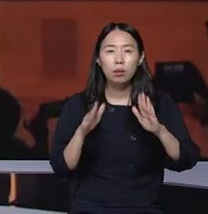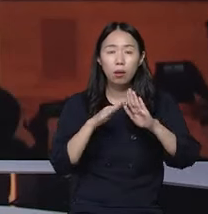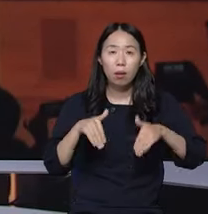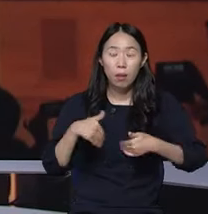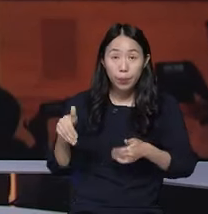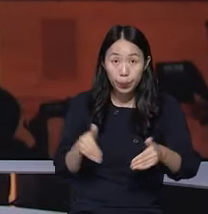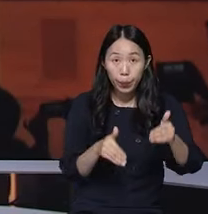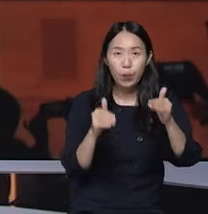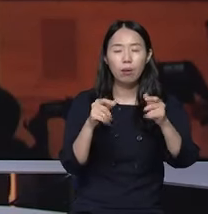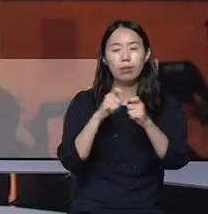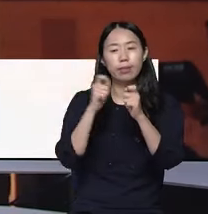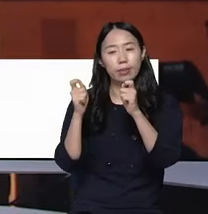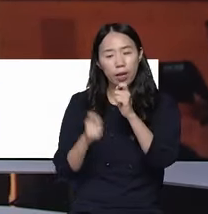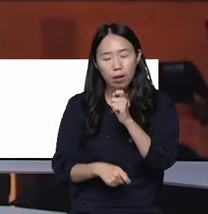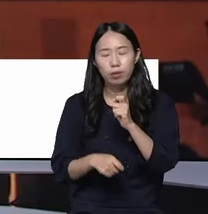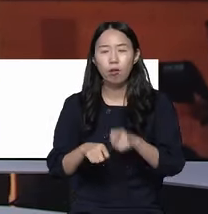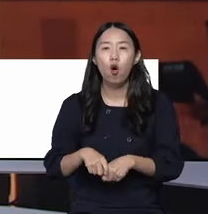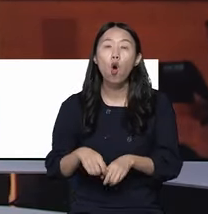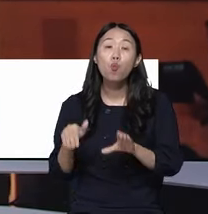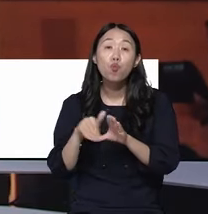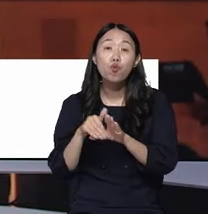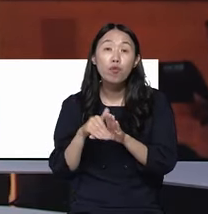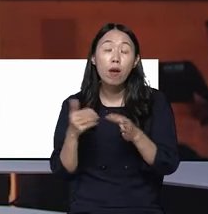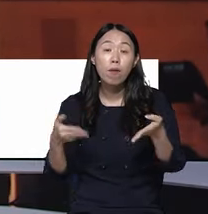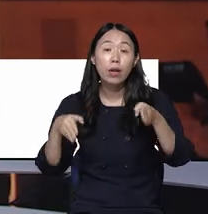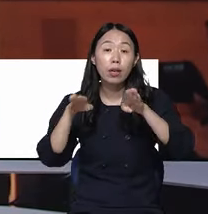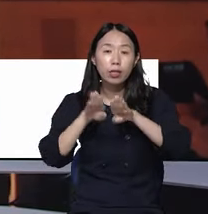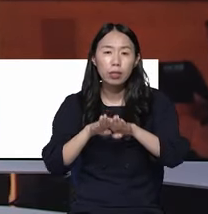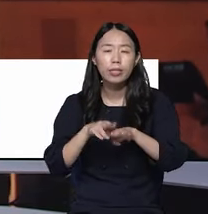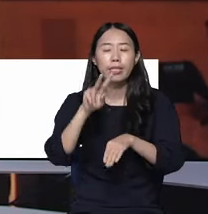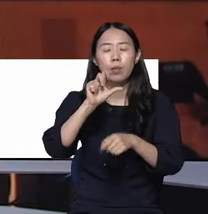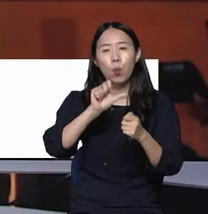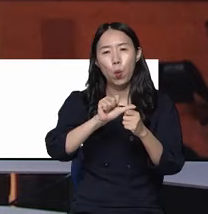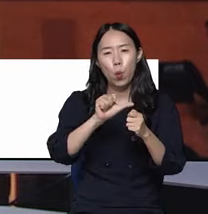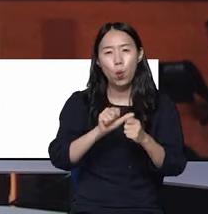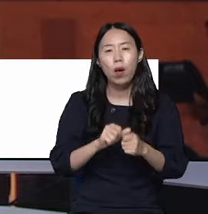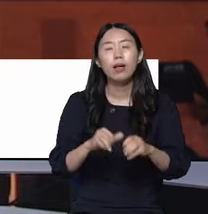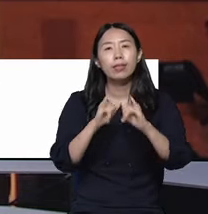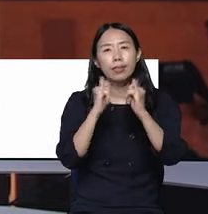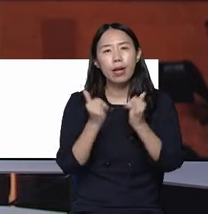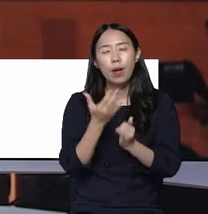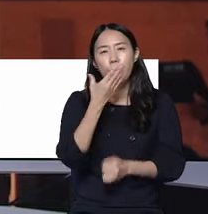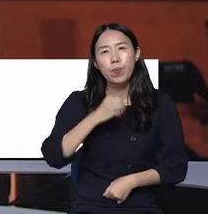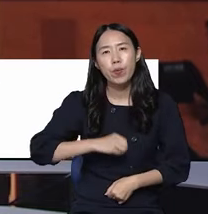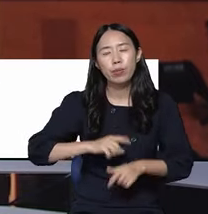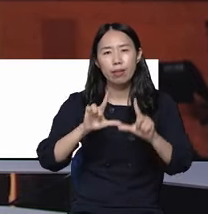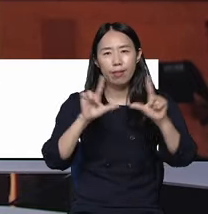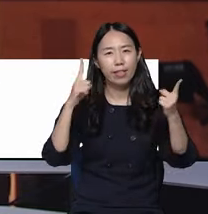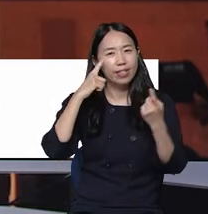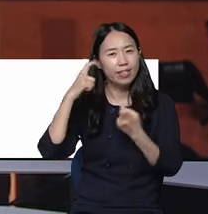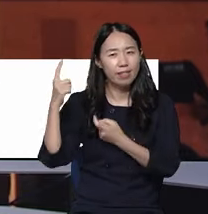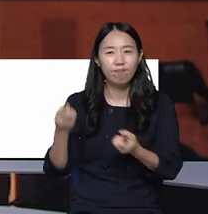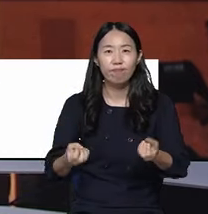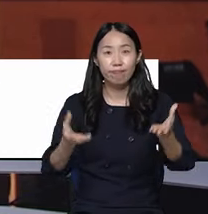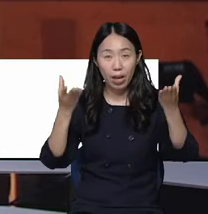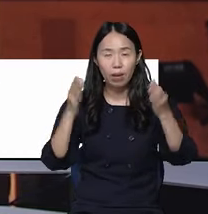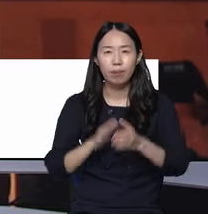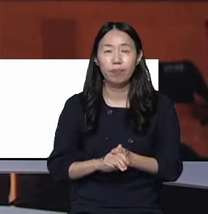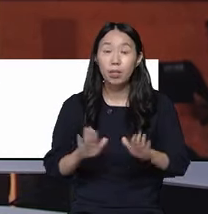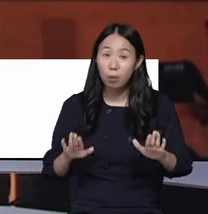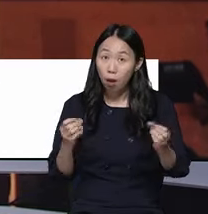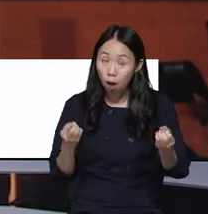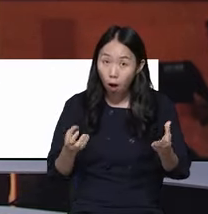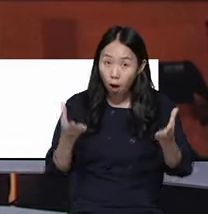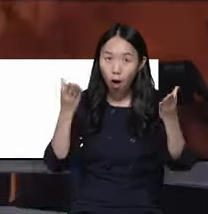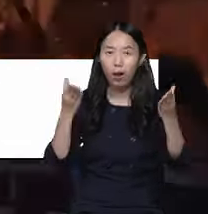전라남도가 오늘 장성군 문예회관에서 제25회 사회복지의 날 기념식을 개최했습니다. 이번 행사에는